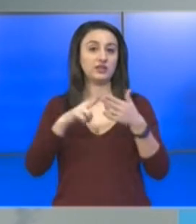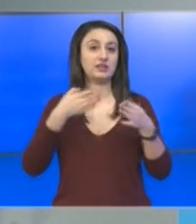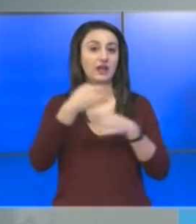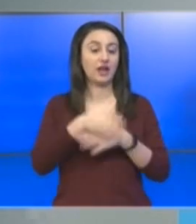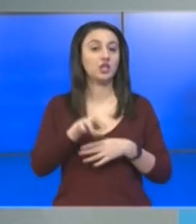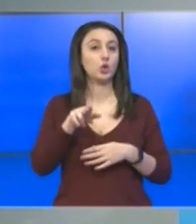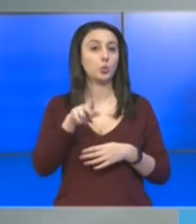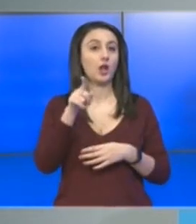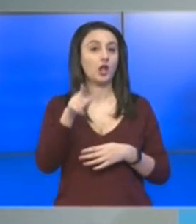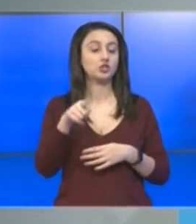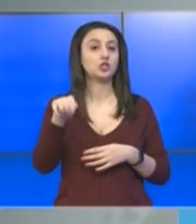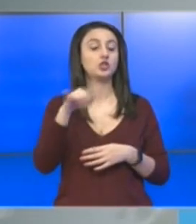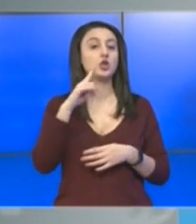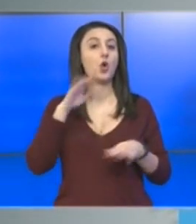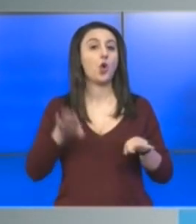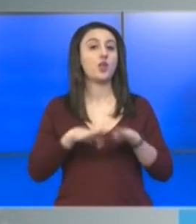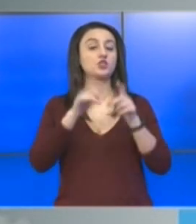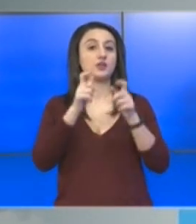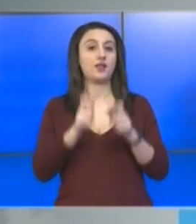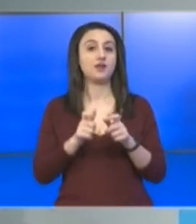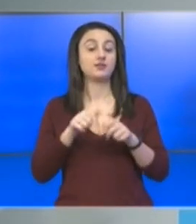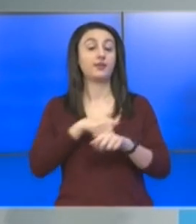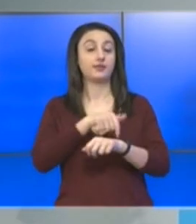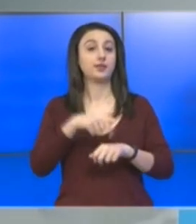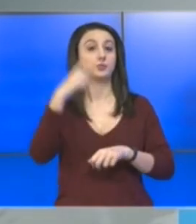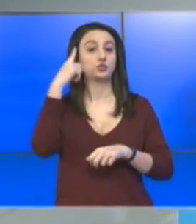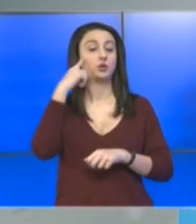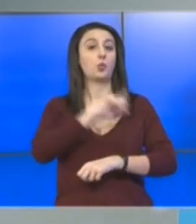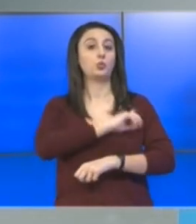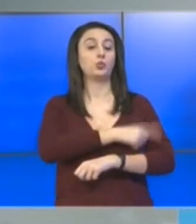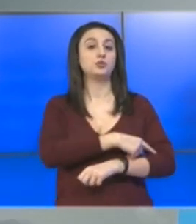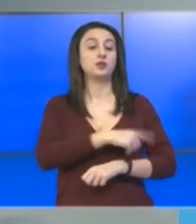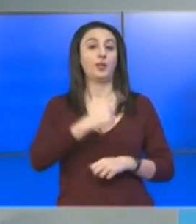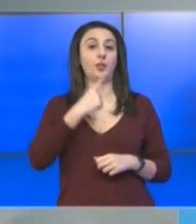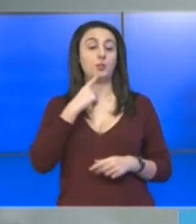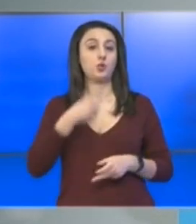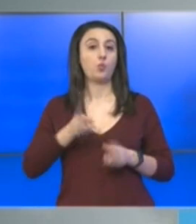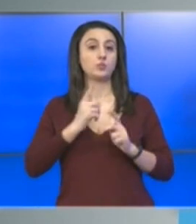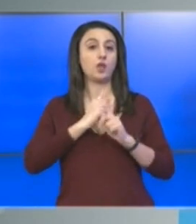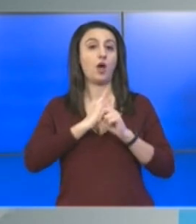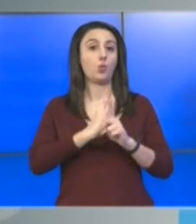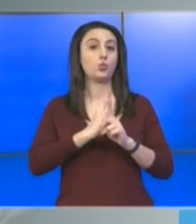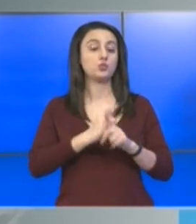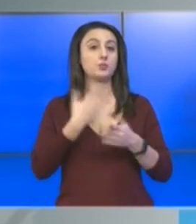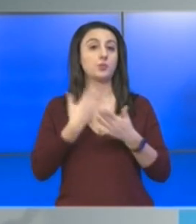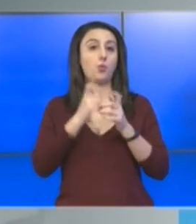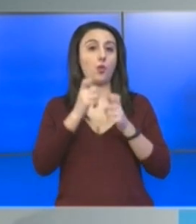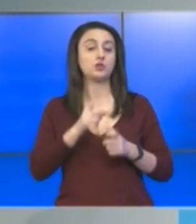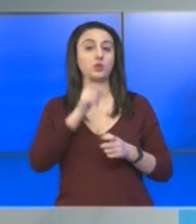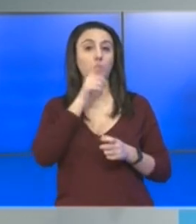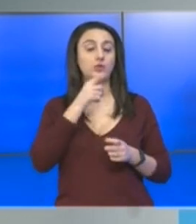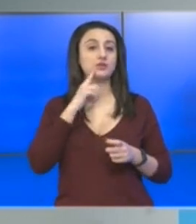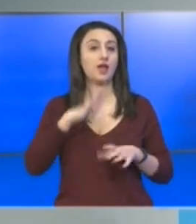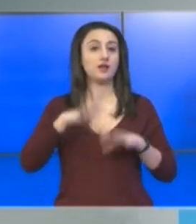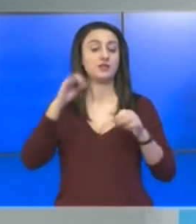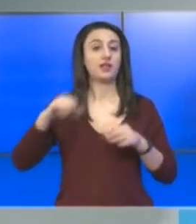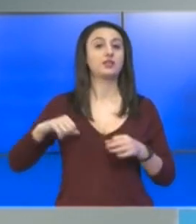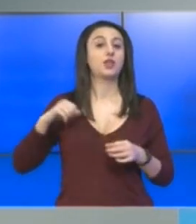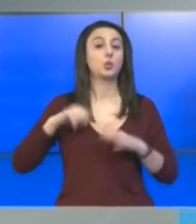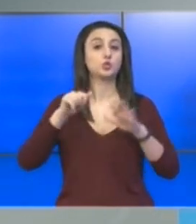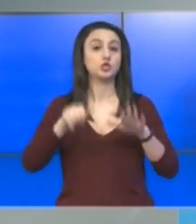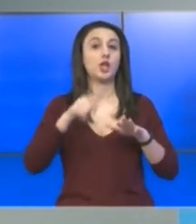rudele acestor, dar și colegii de clasă. Între timp știm că autoritățile din Timișoara au suspendat orele de curs în clasa în care s-a depistat tânărul de